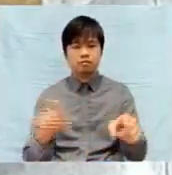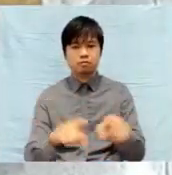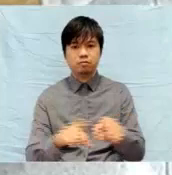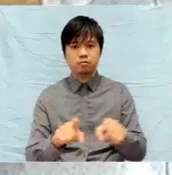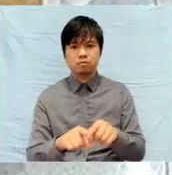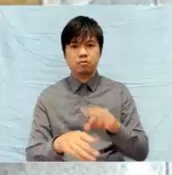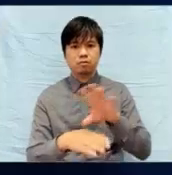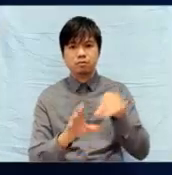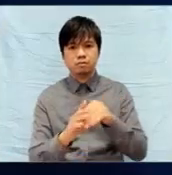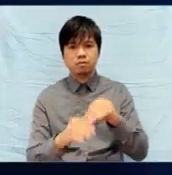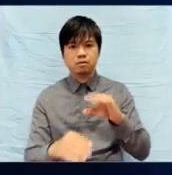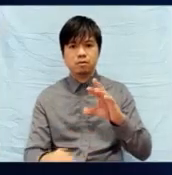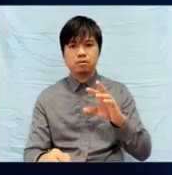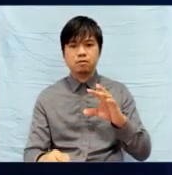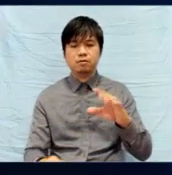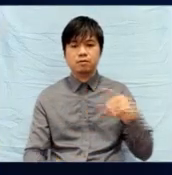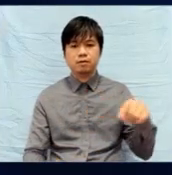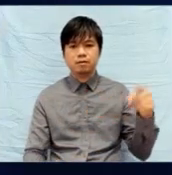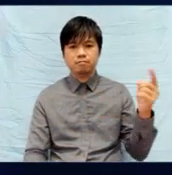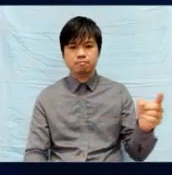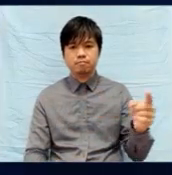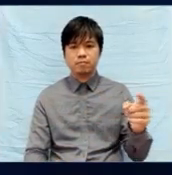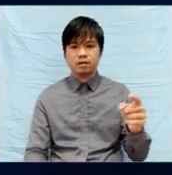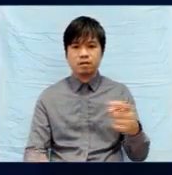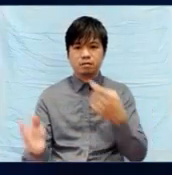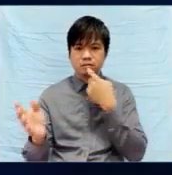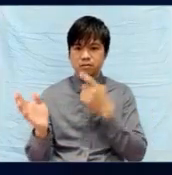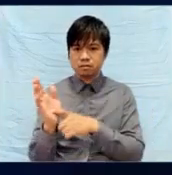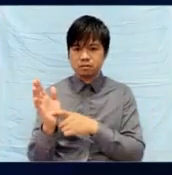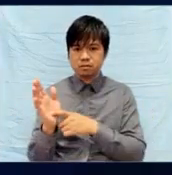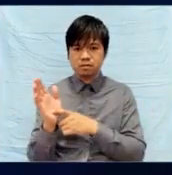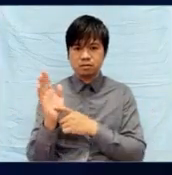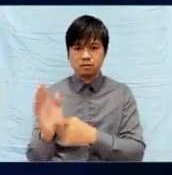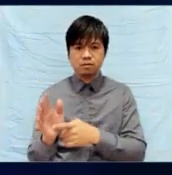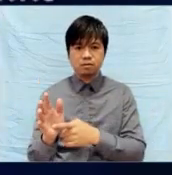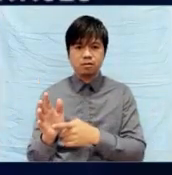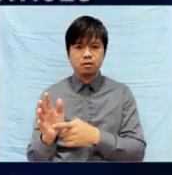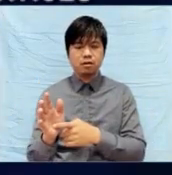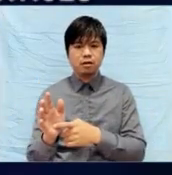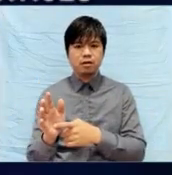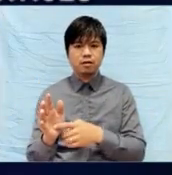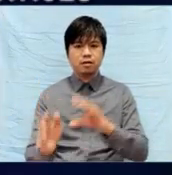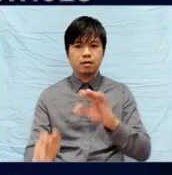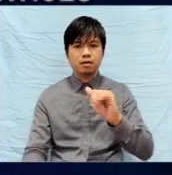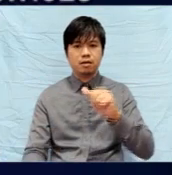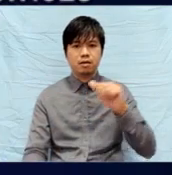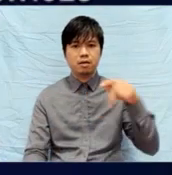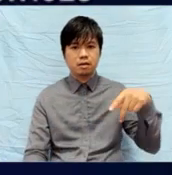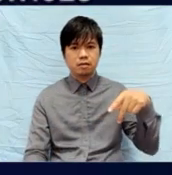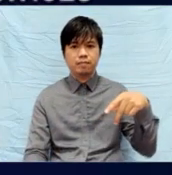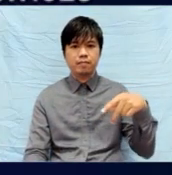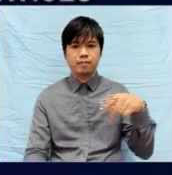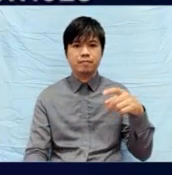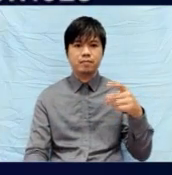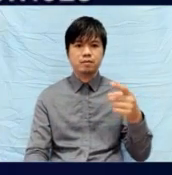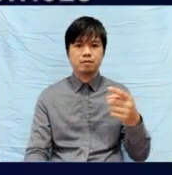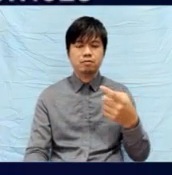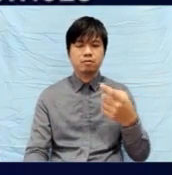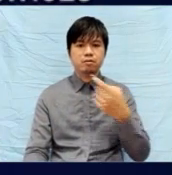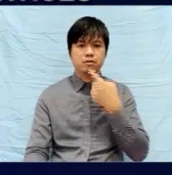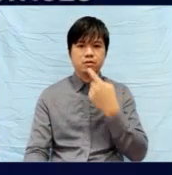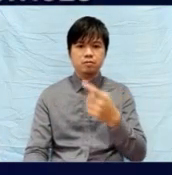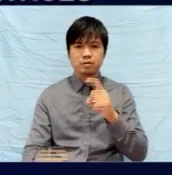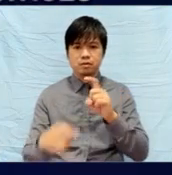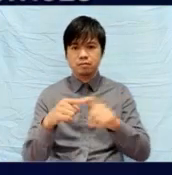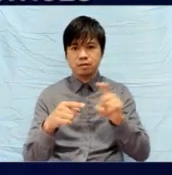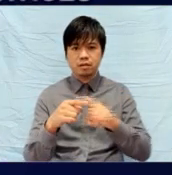the Philippines. Aniya, lumalabas na nasa navigational equipment ng KAAP ang pagkukulang, lalo't tiniyak na ng Meralco na meron